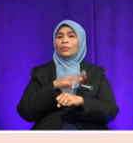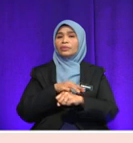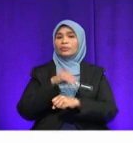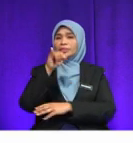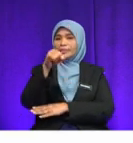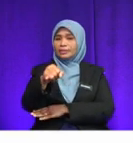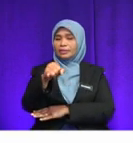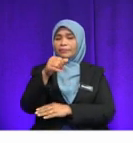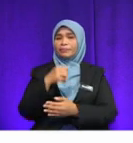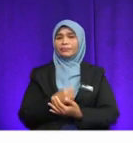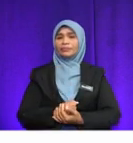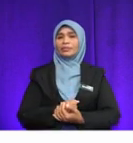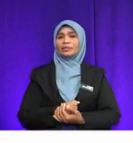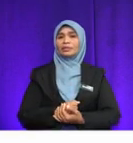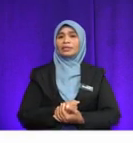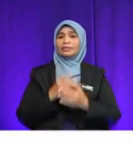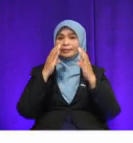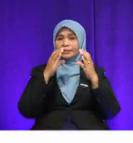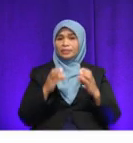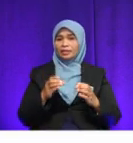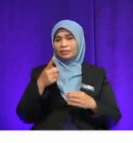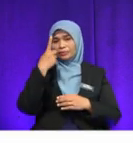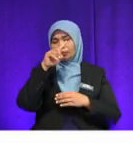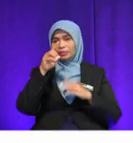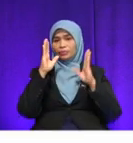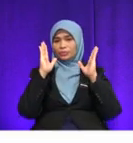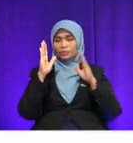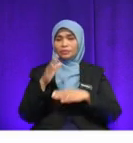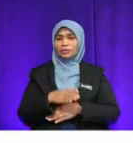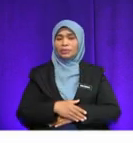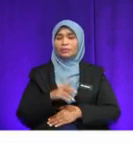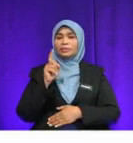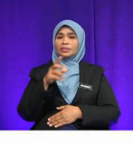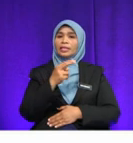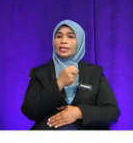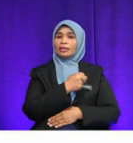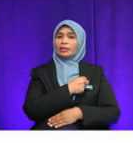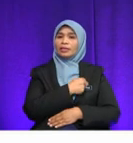ya begitu cara untuk bacanya kita salat yang pertama kita niatkan